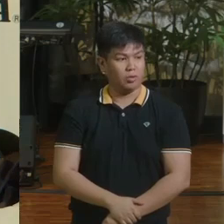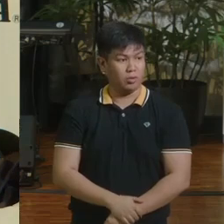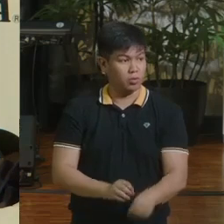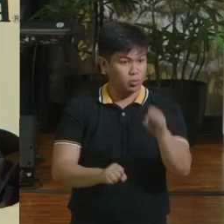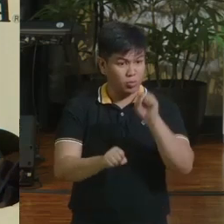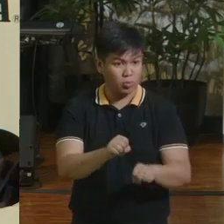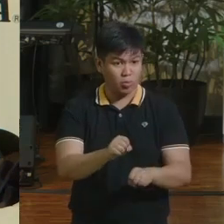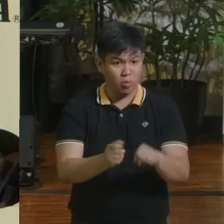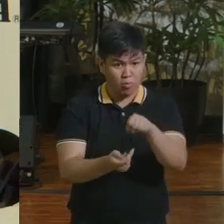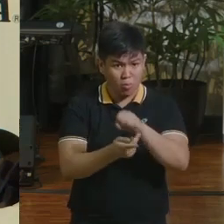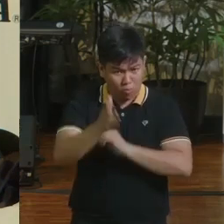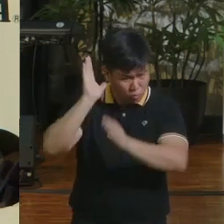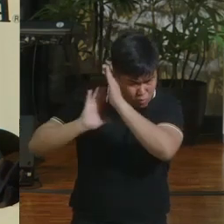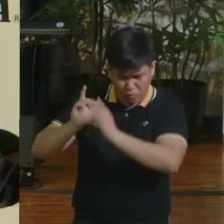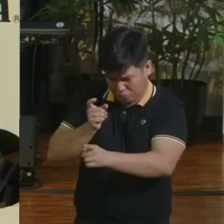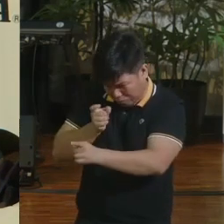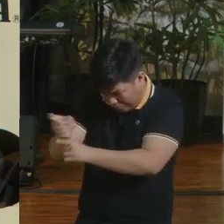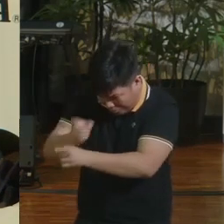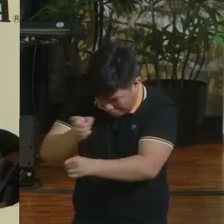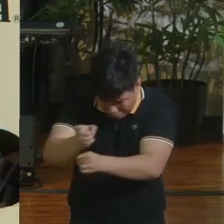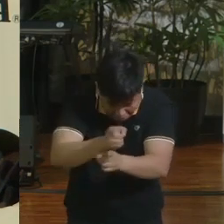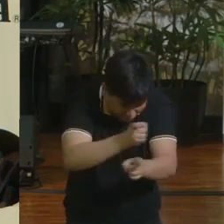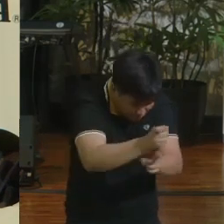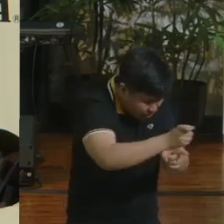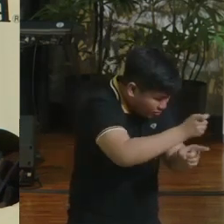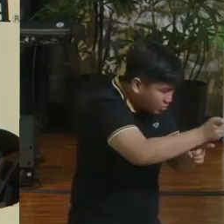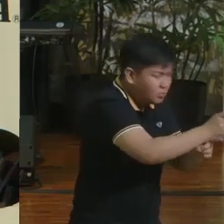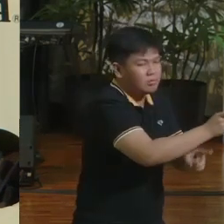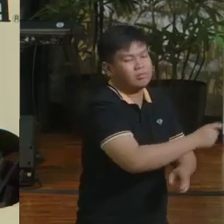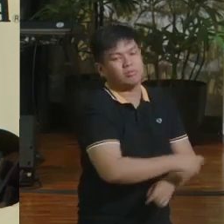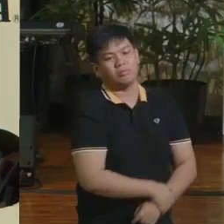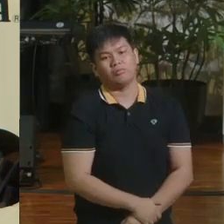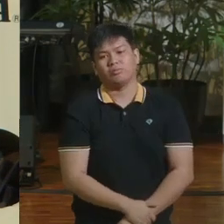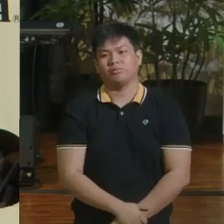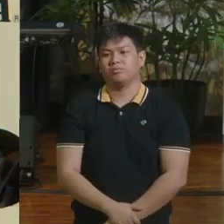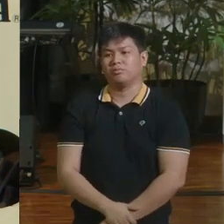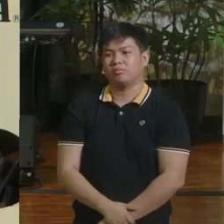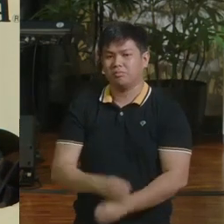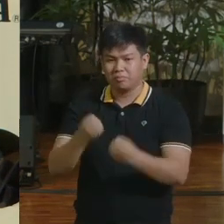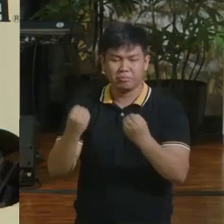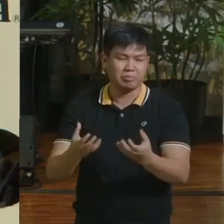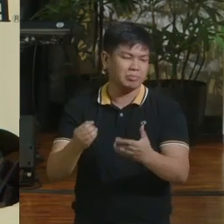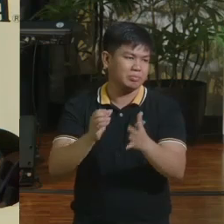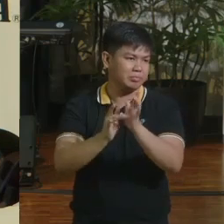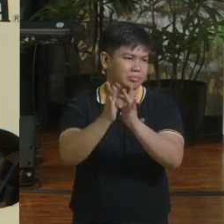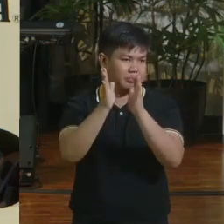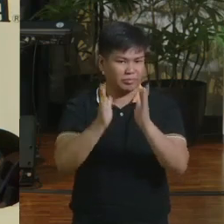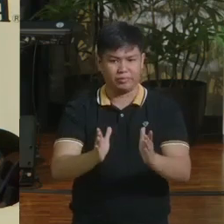pag-uusig sa mga tagasunod ni Kristo, ang kanyang kinikwento dito.